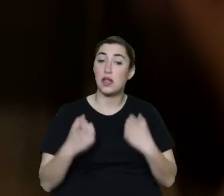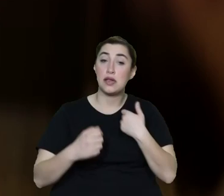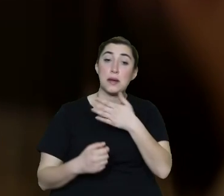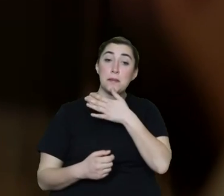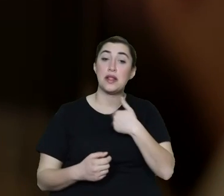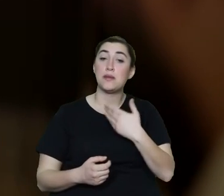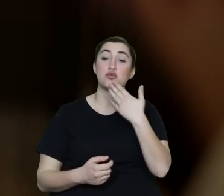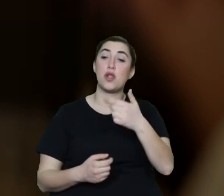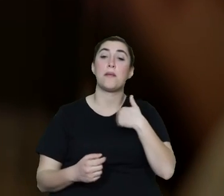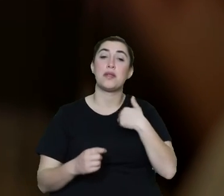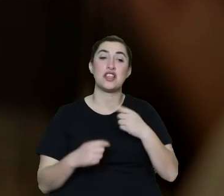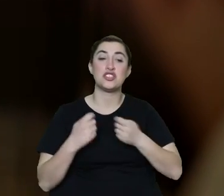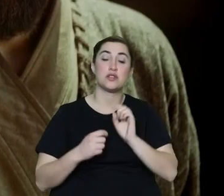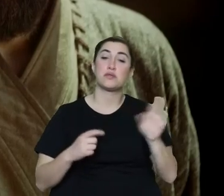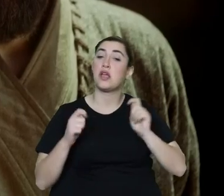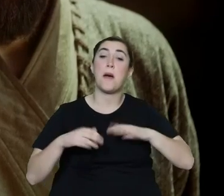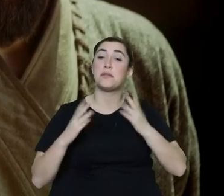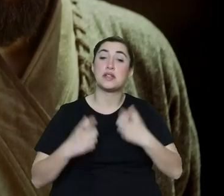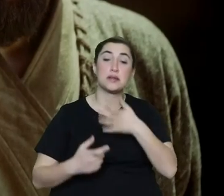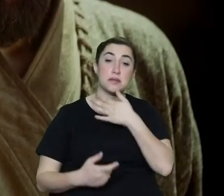Nereden bilirim söylersem de zindan atmayacağınızı beni?